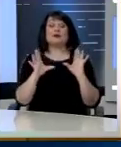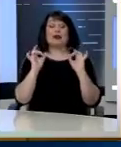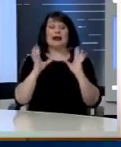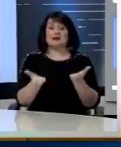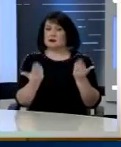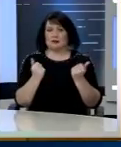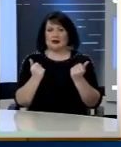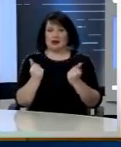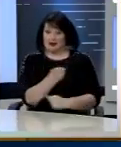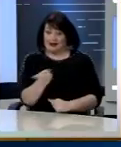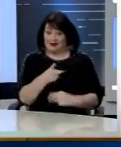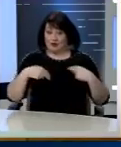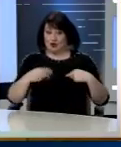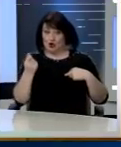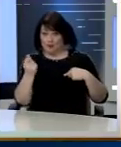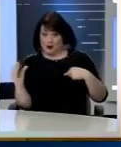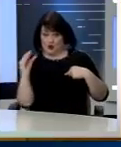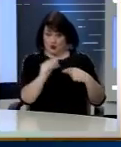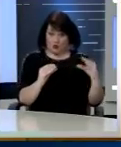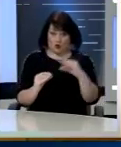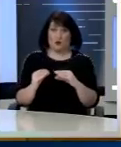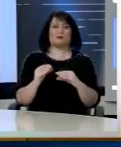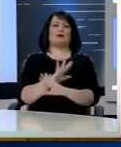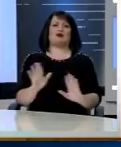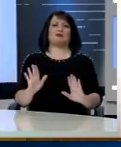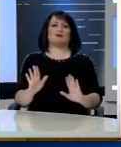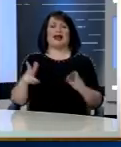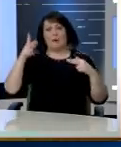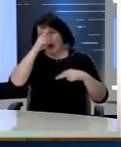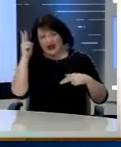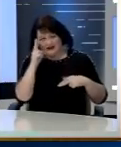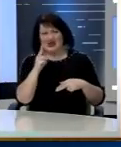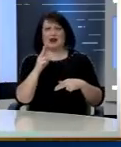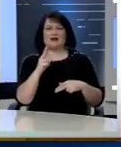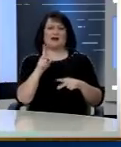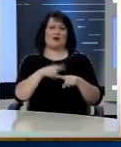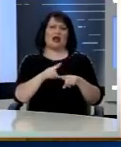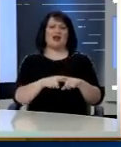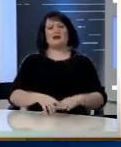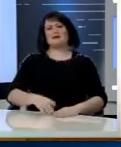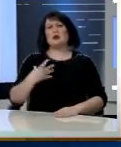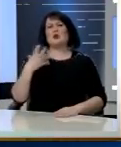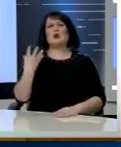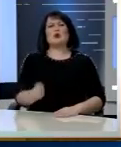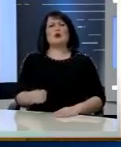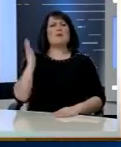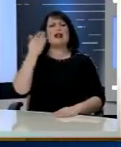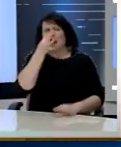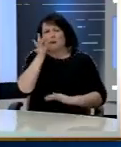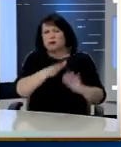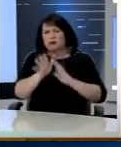μεσάζων. Προφανώς είστε συνηθισμένοι από τις διαφθαρμένες πολιτικές τις οποίες ασκούσατε